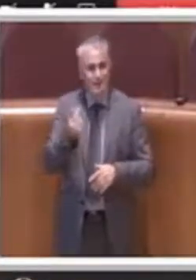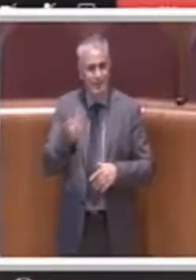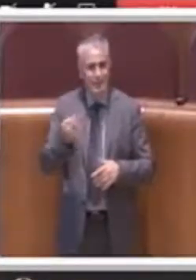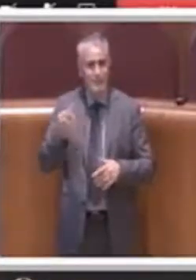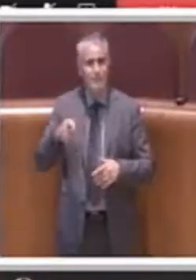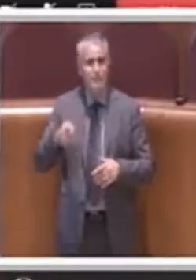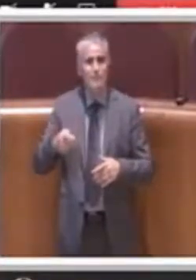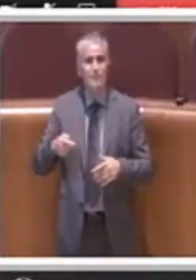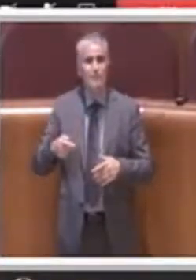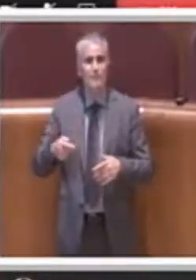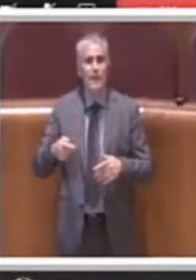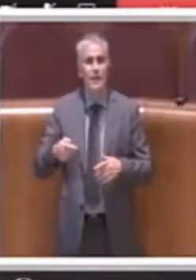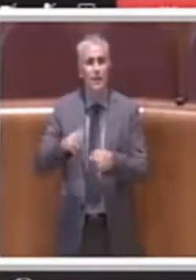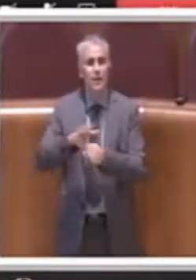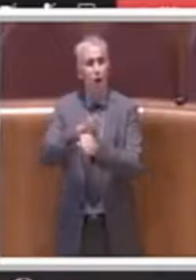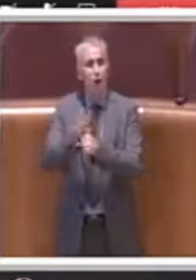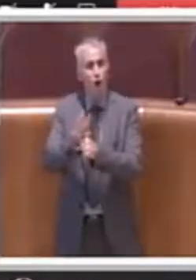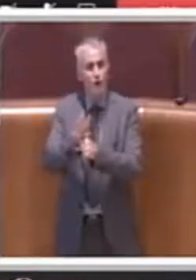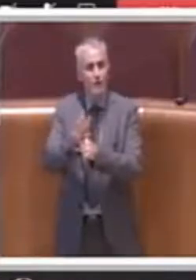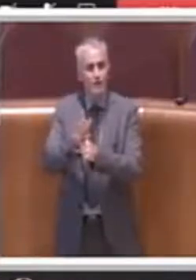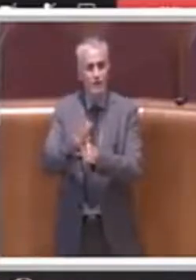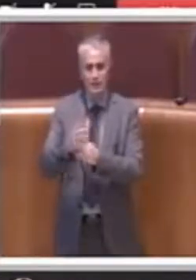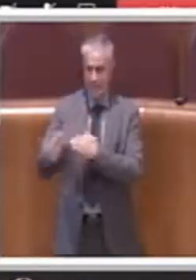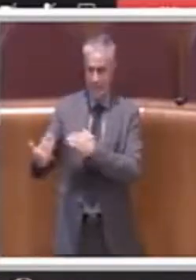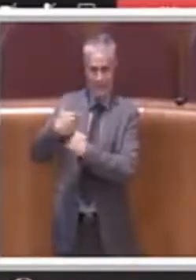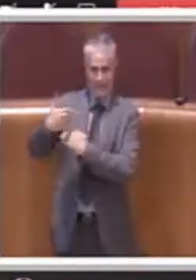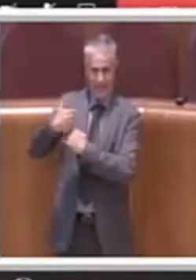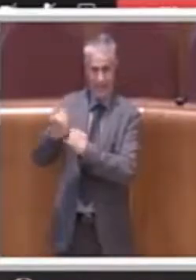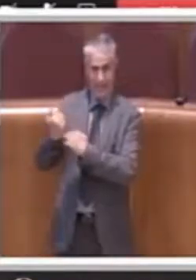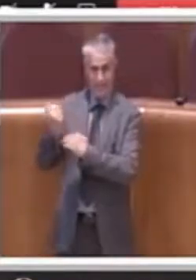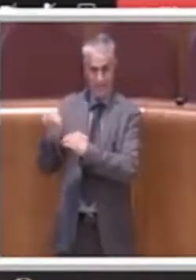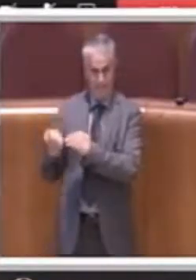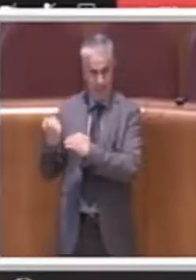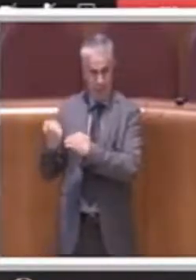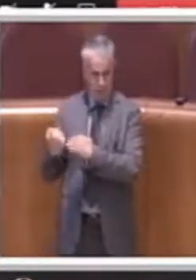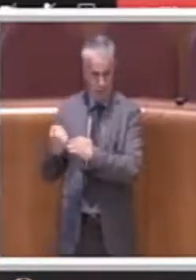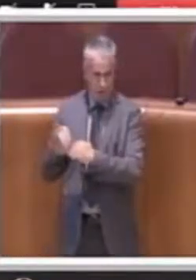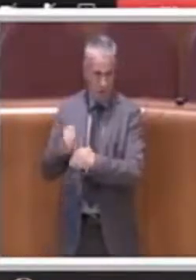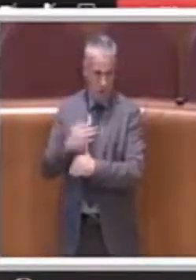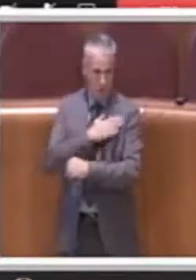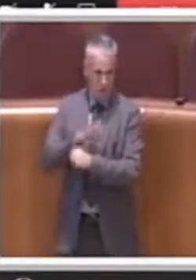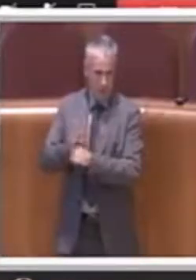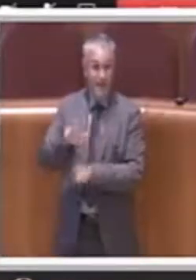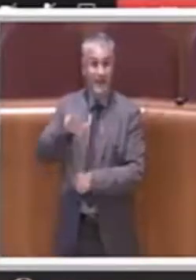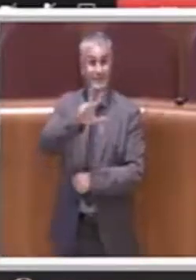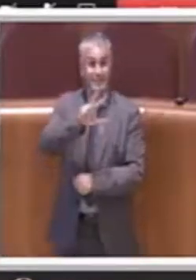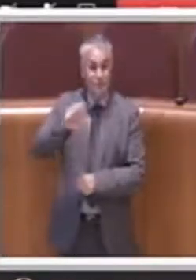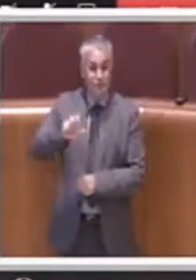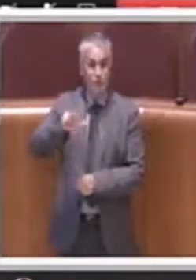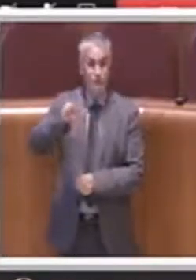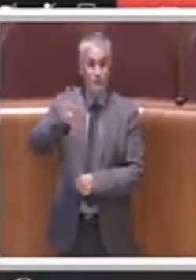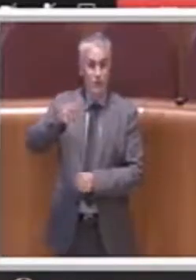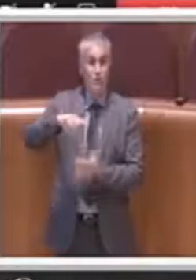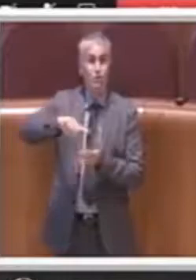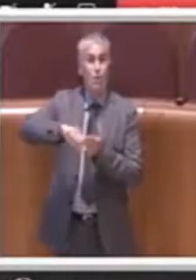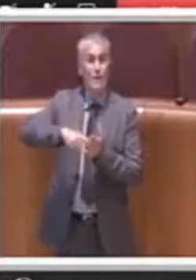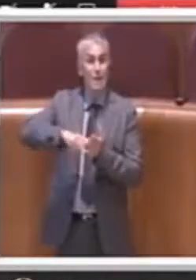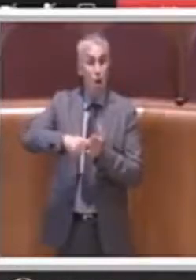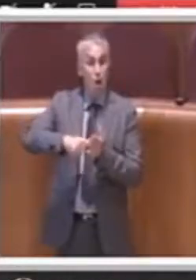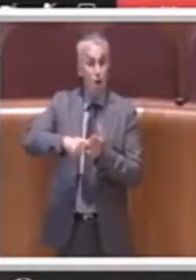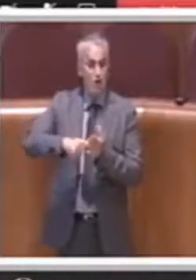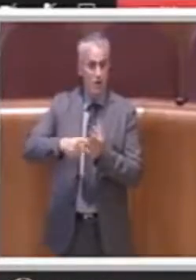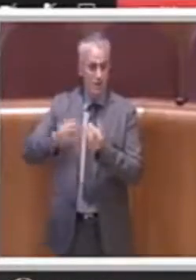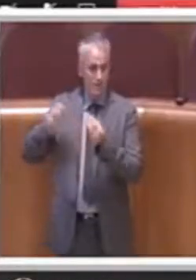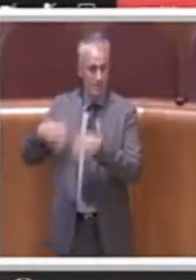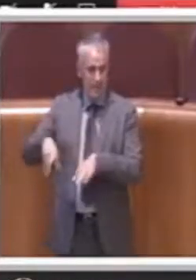alla perdita da Covid, diciamo. Le minori entrate a seguito appunto del Covid sono state di 334 milioni, quindi parliamo anche di una cifra